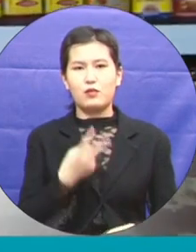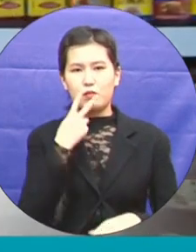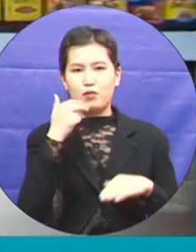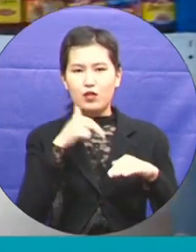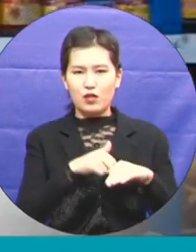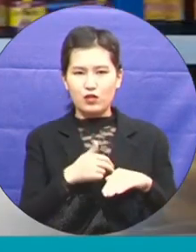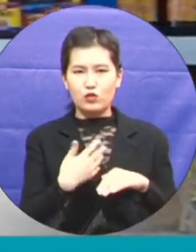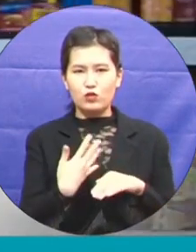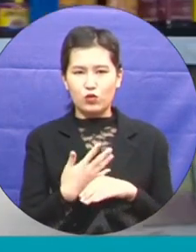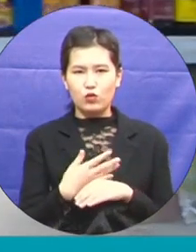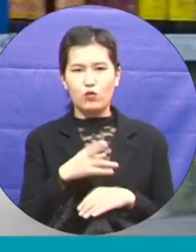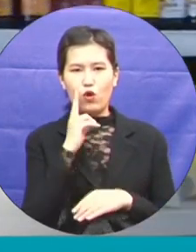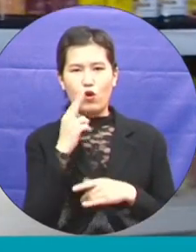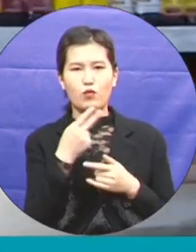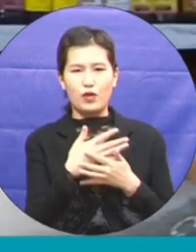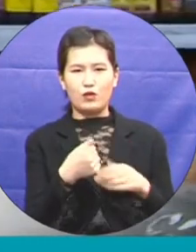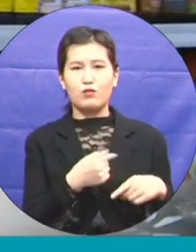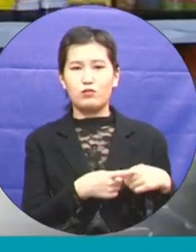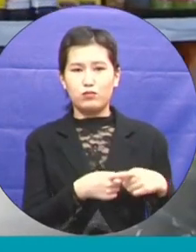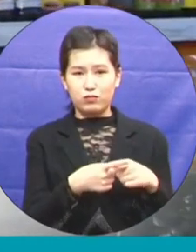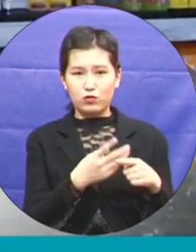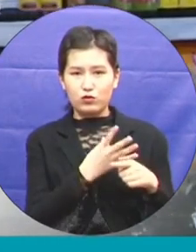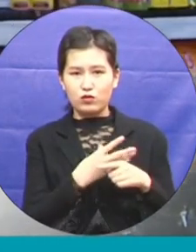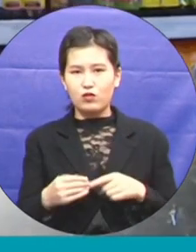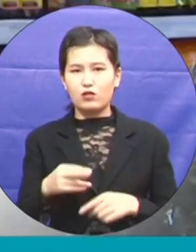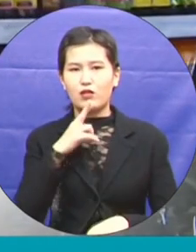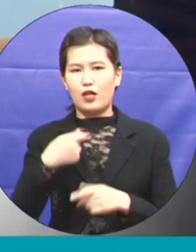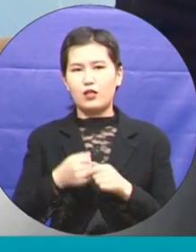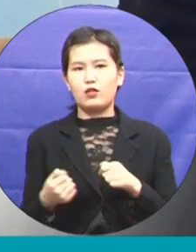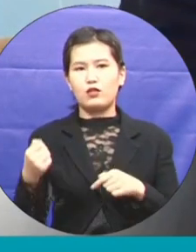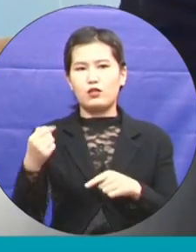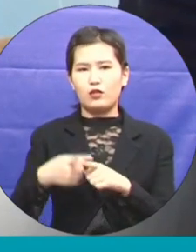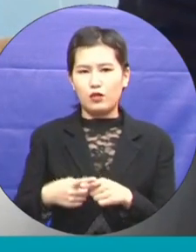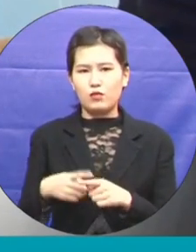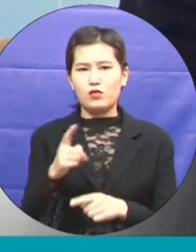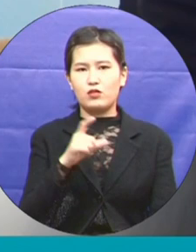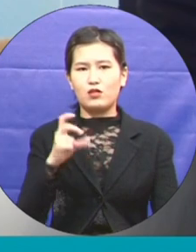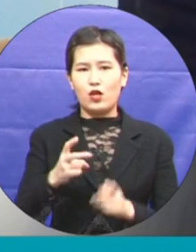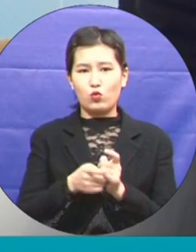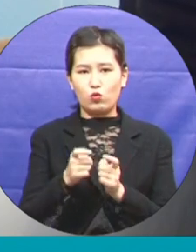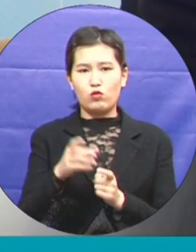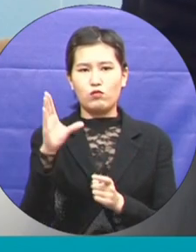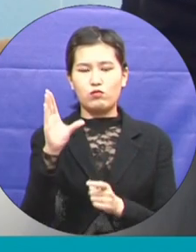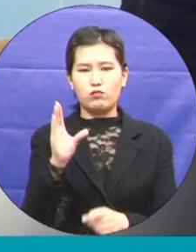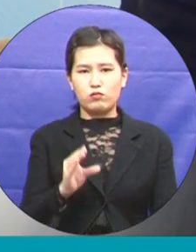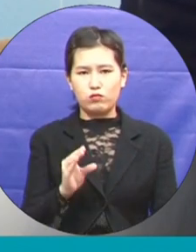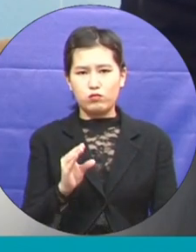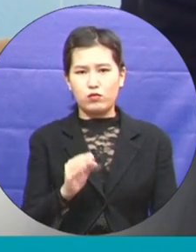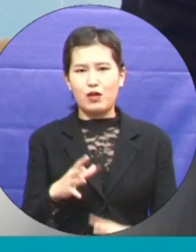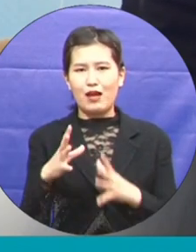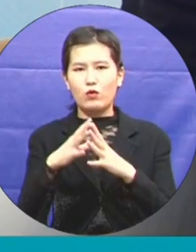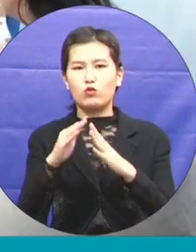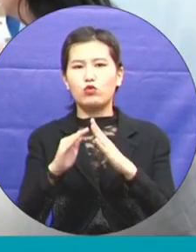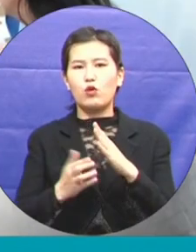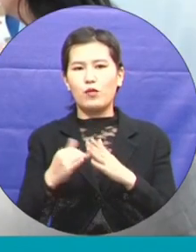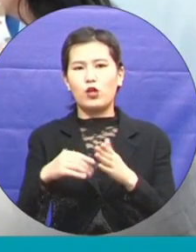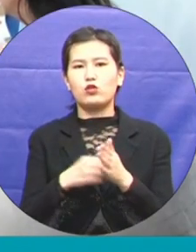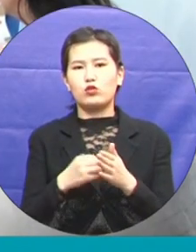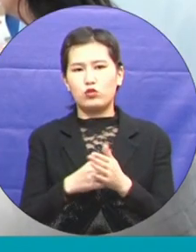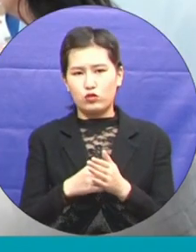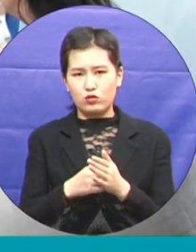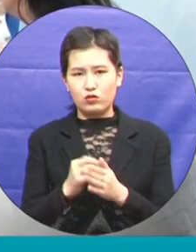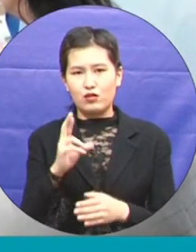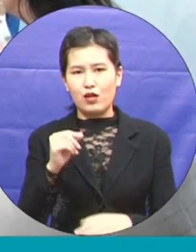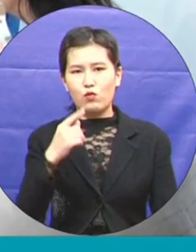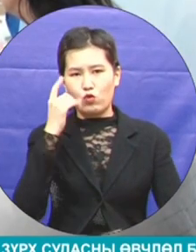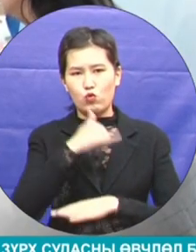бараа бүтээгдэхүүний үн өссөн үед ажилчдын цалин хөлсийг нэмэх, хэрэглээний бүх төрлийн зээлийн хүүг бууруулж нэг оронтой донд оруулах албан шаардлагыг Монголын